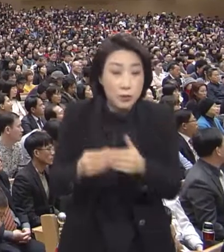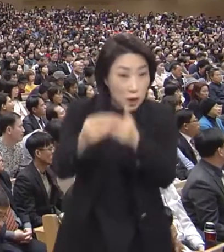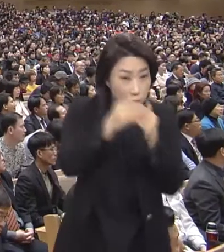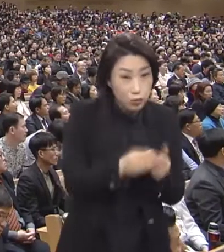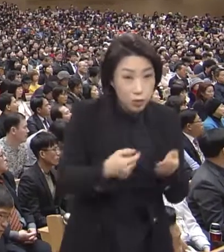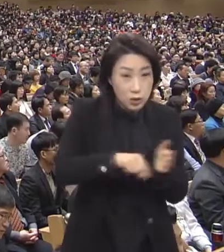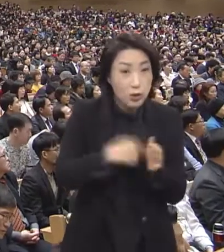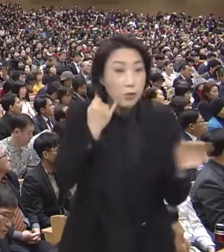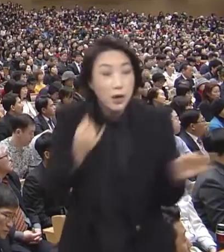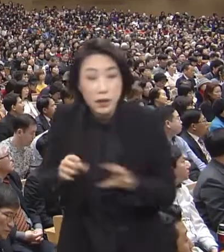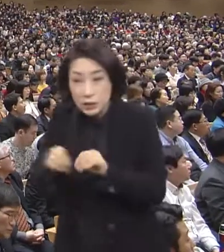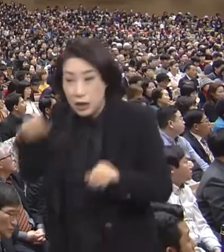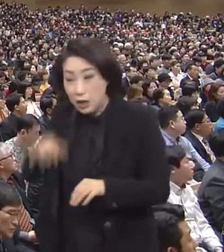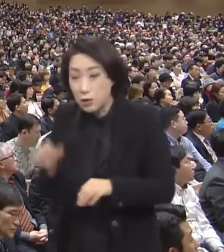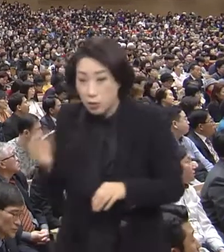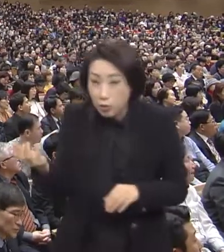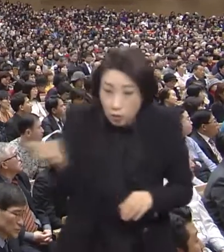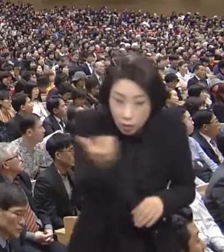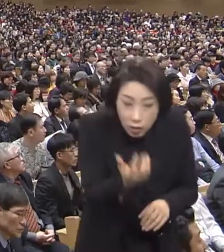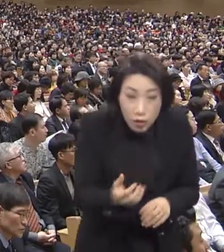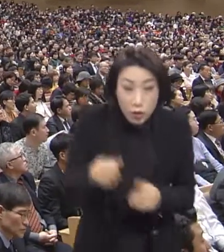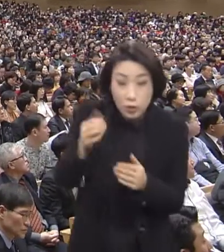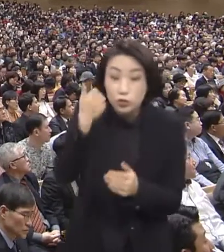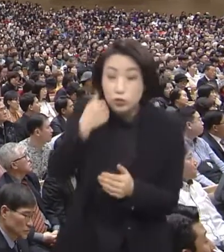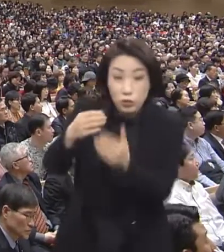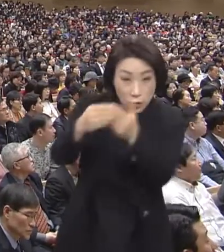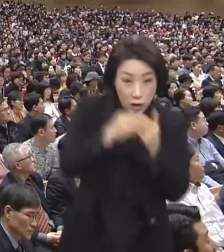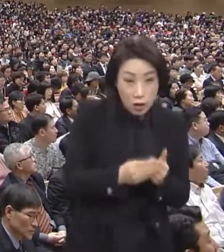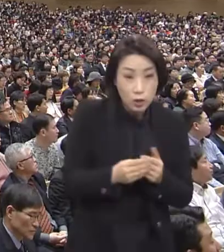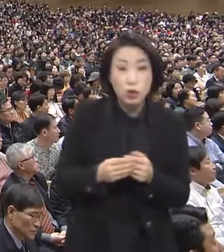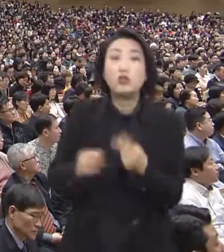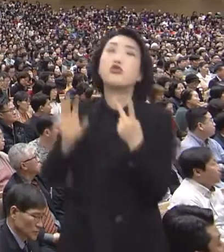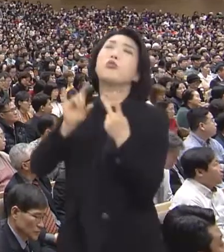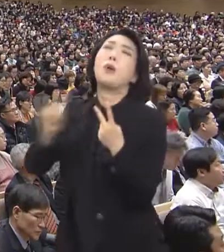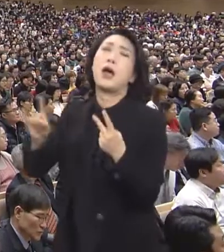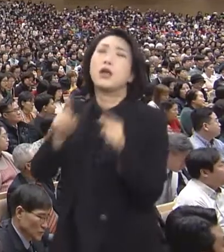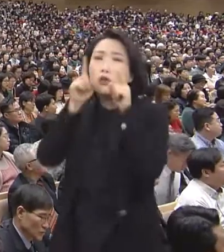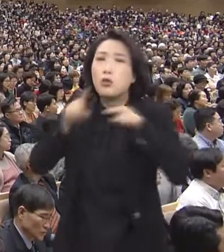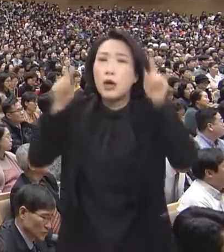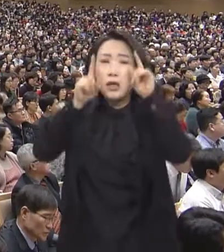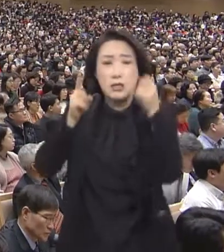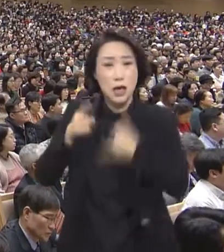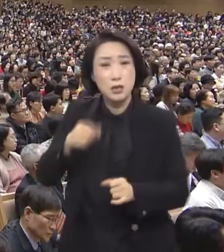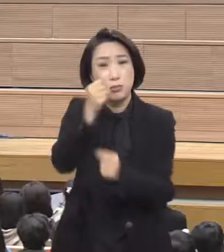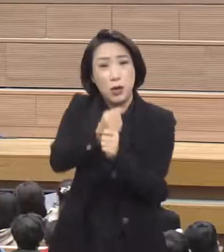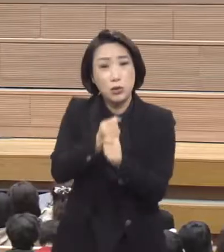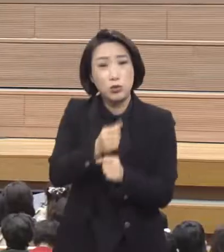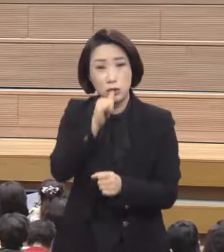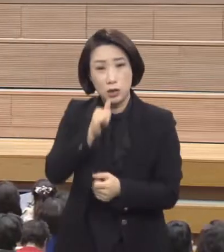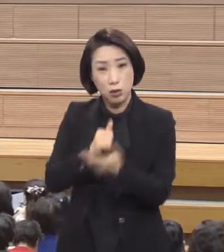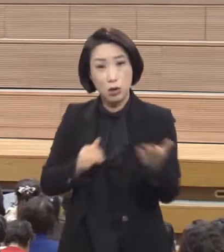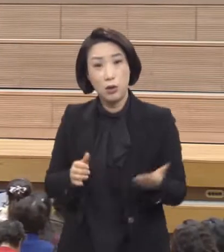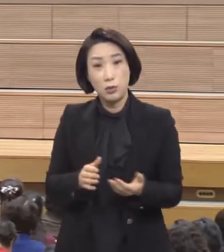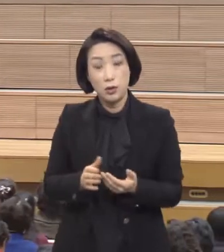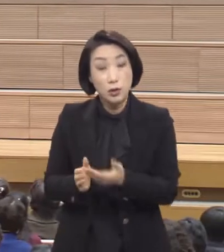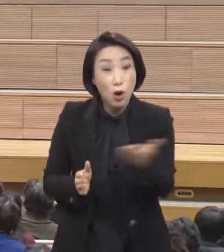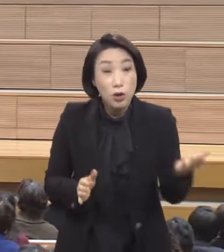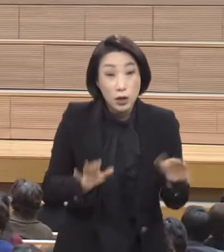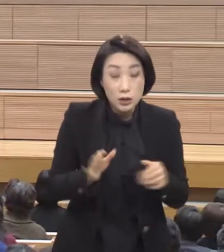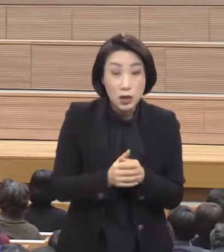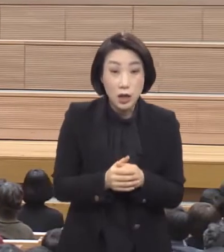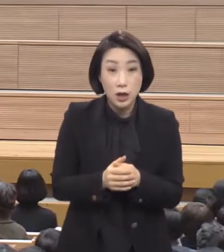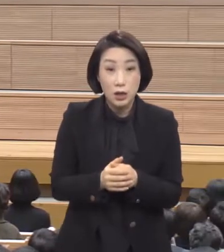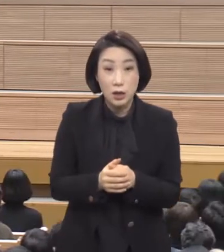바다와 육지를 두루 다니다가 생기면 너희보다 배나 지옥 자식이 되게 하는도다. 자, 너희가